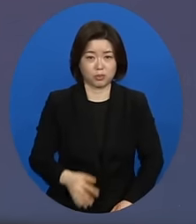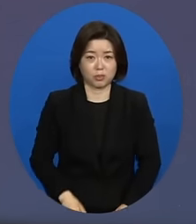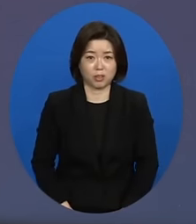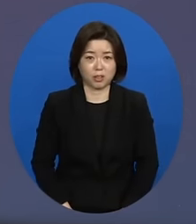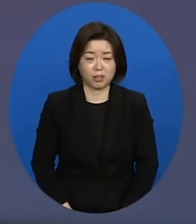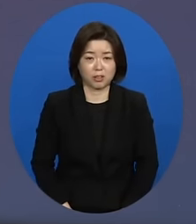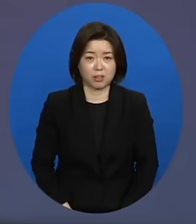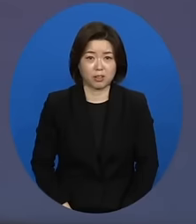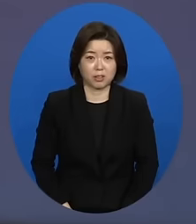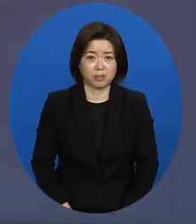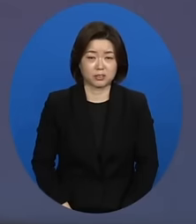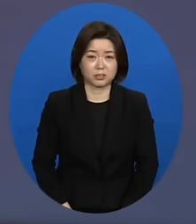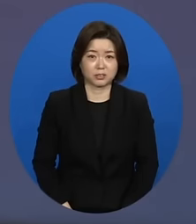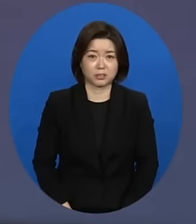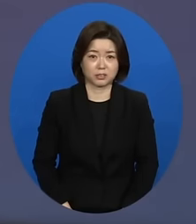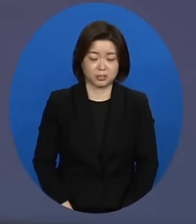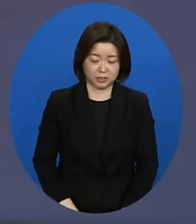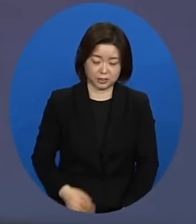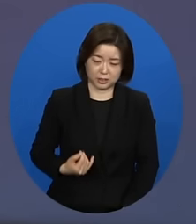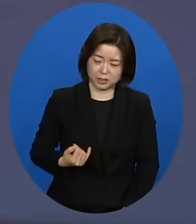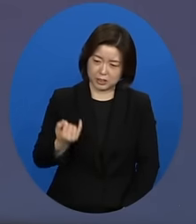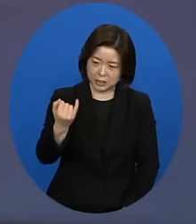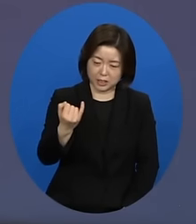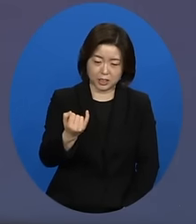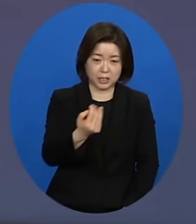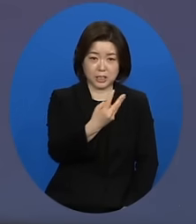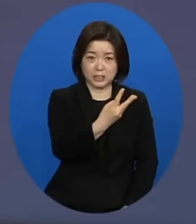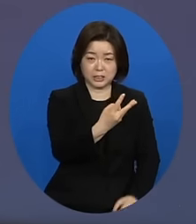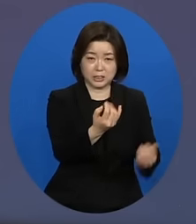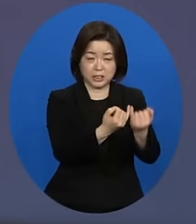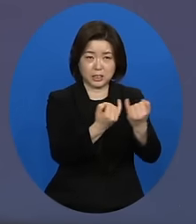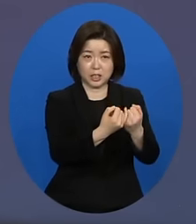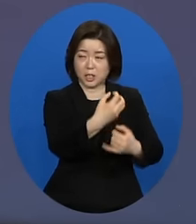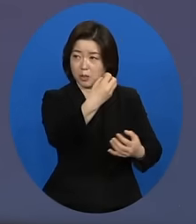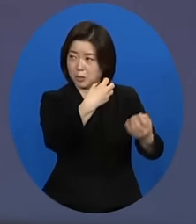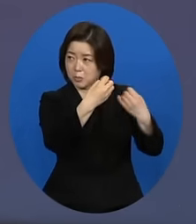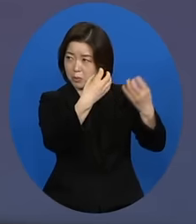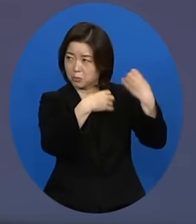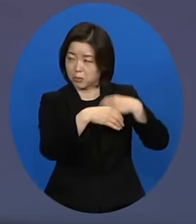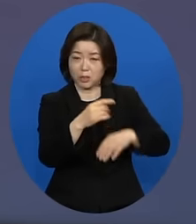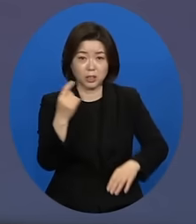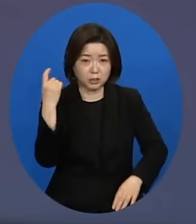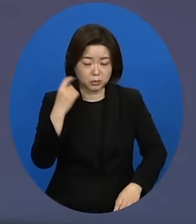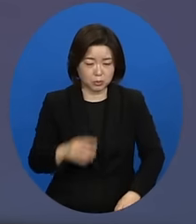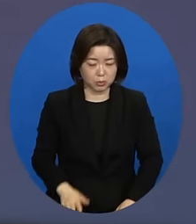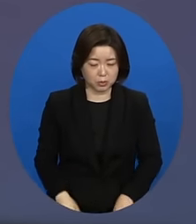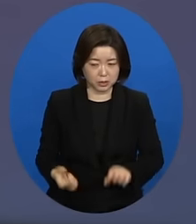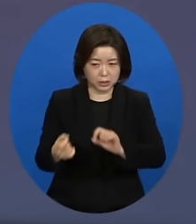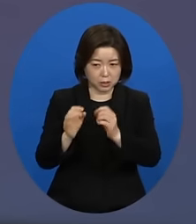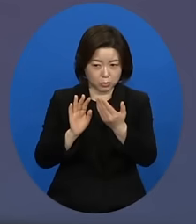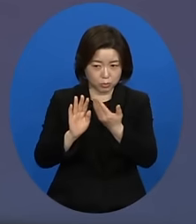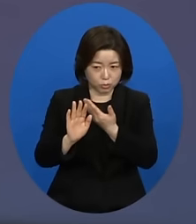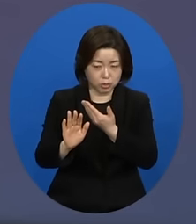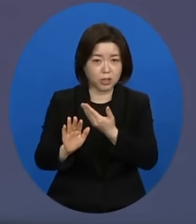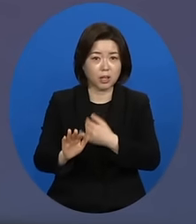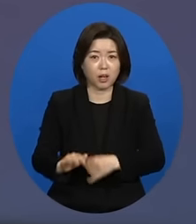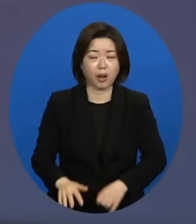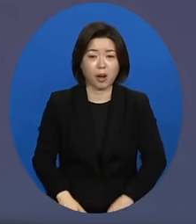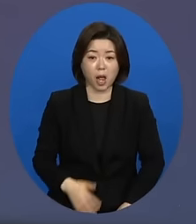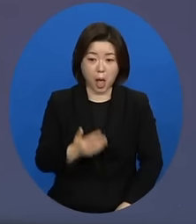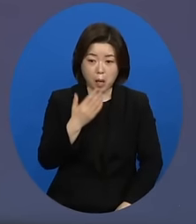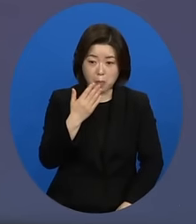우리 제 아내하고 세 여자가 위에서 뭐라고 뭐라고 얘기하는 소리를 듣고 조금 있으니까 밥